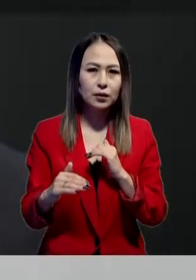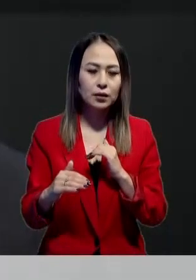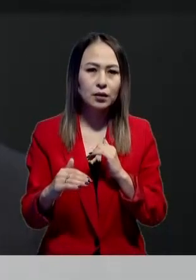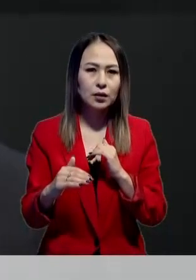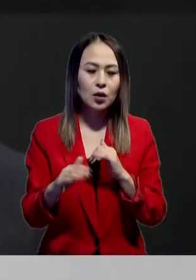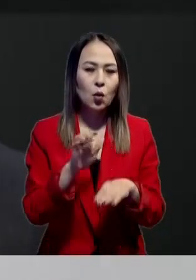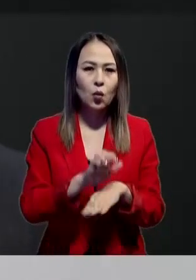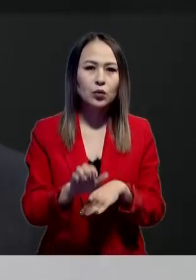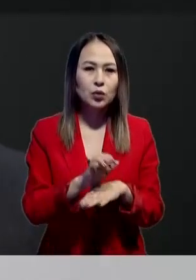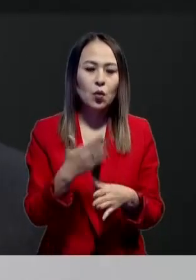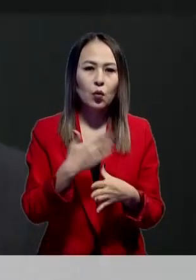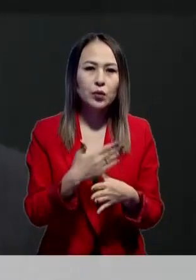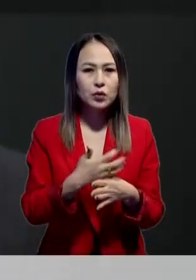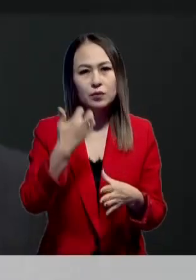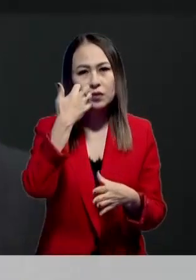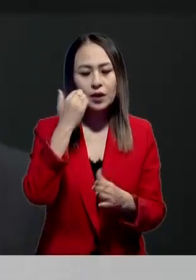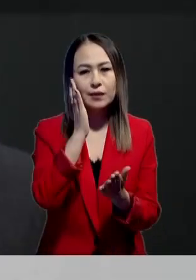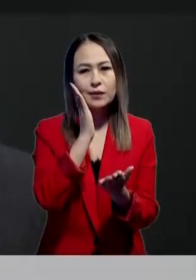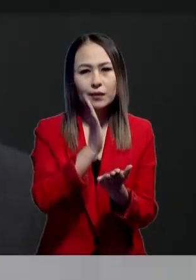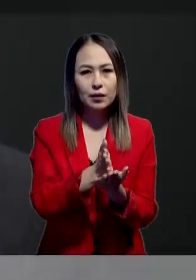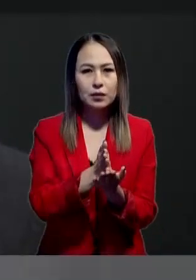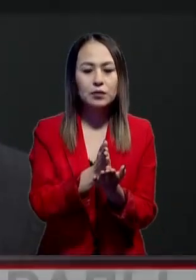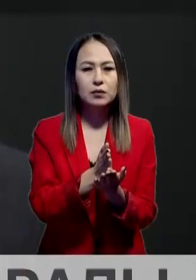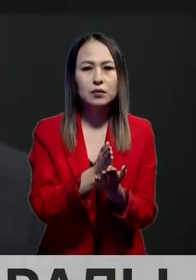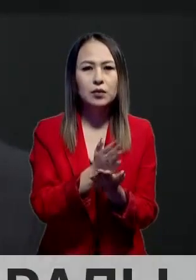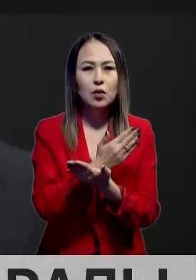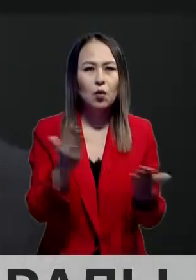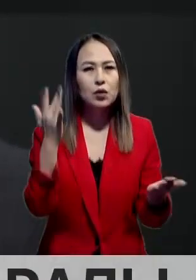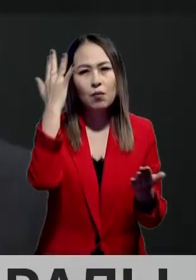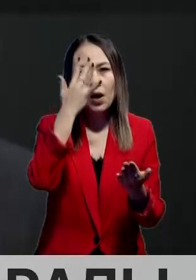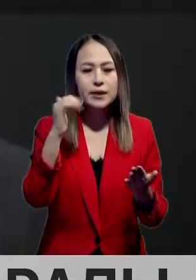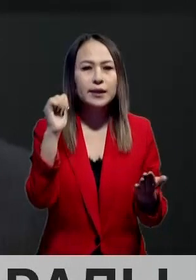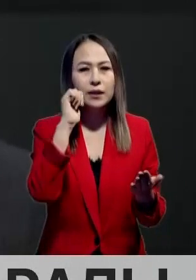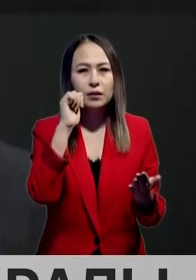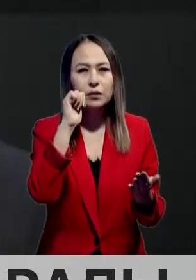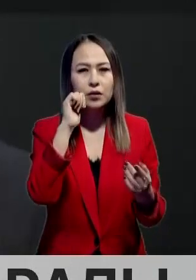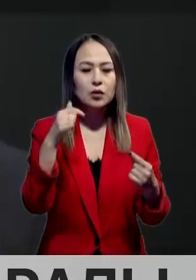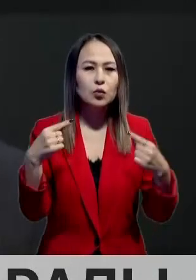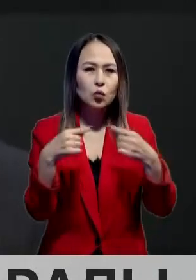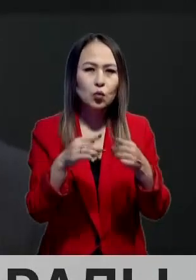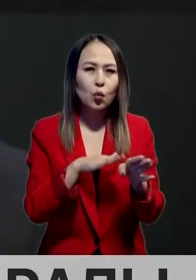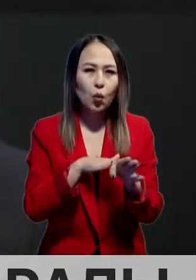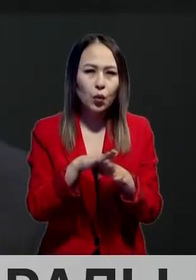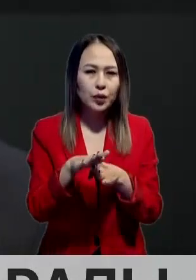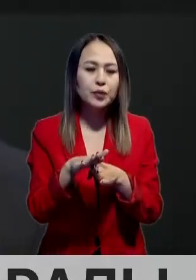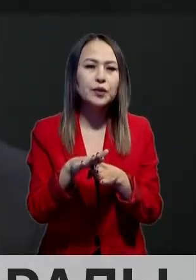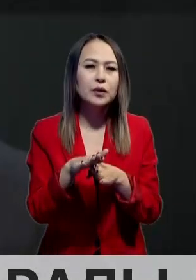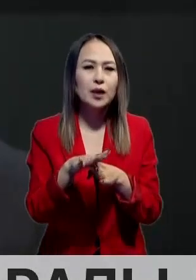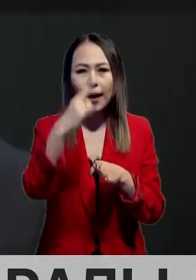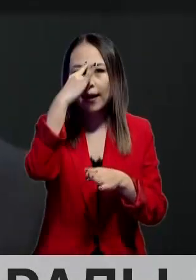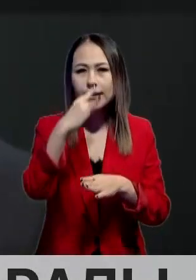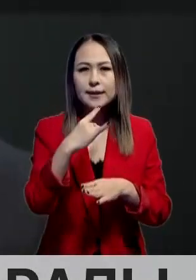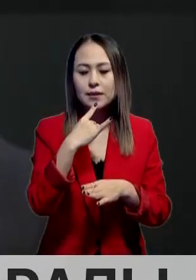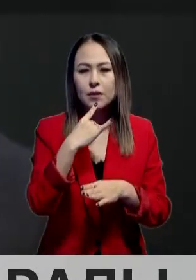Отандық өндірушілерге көмектесу тікелей. Оның мақсаты ертең толығымен